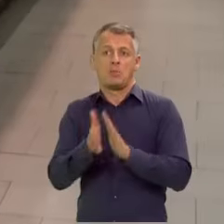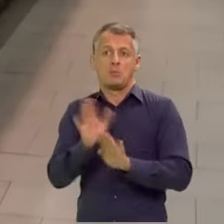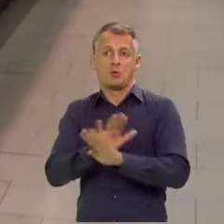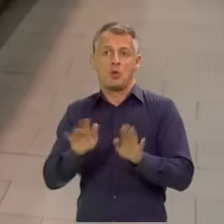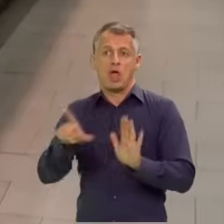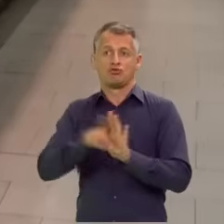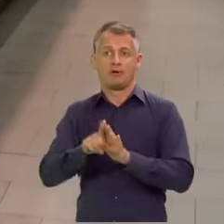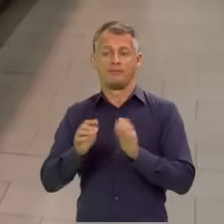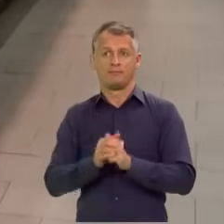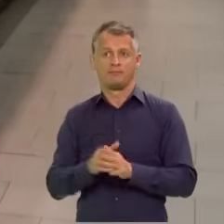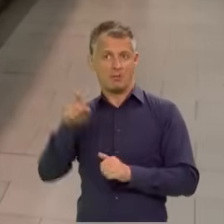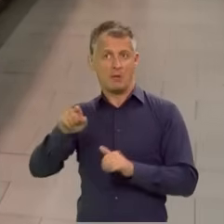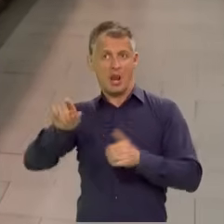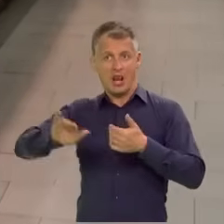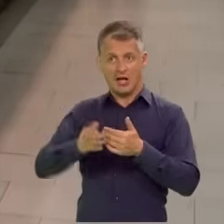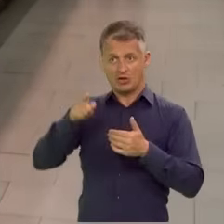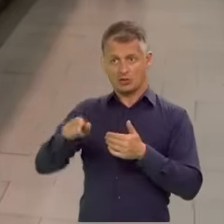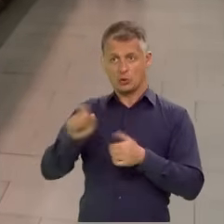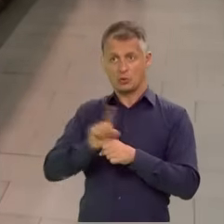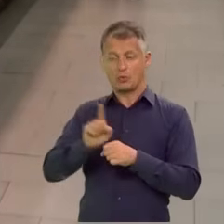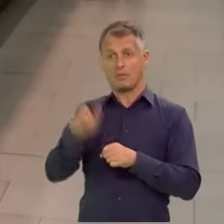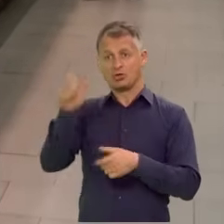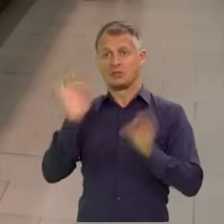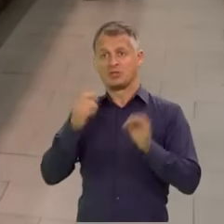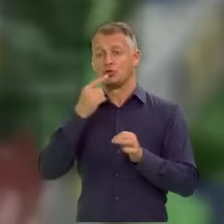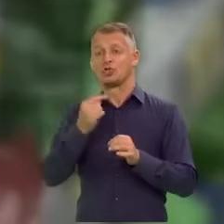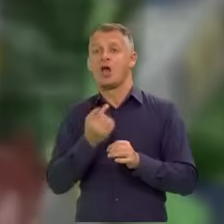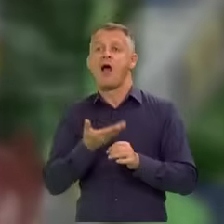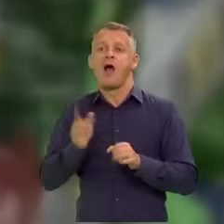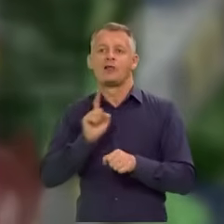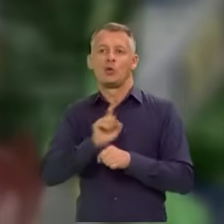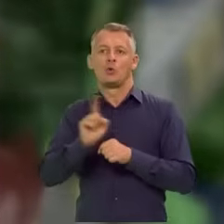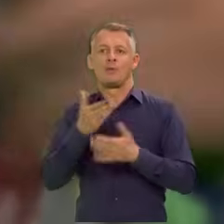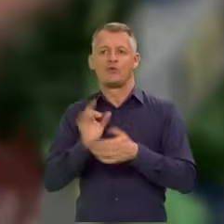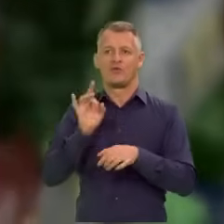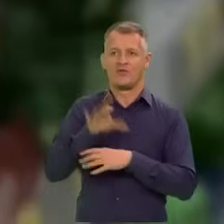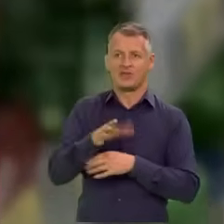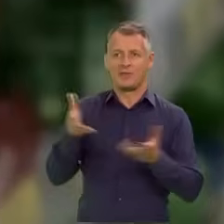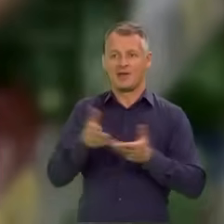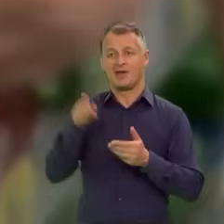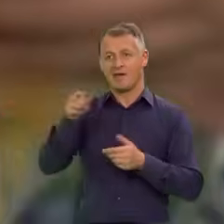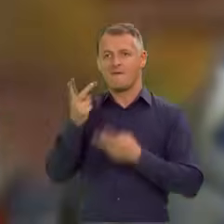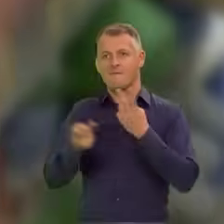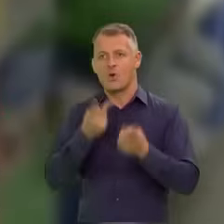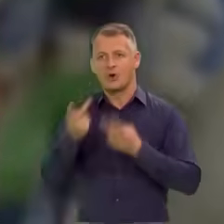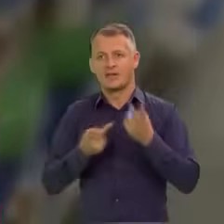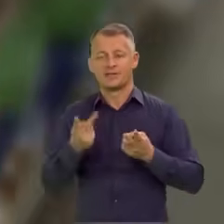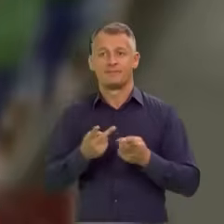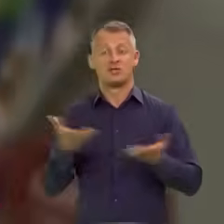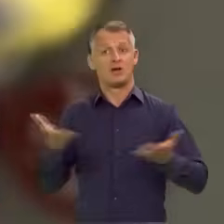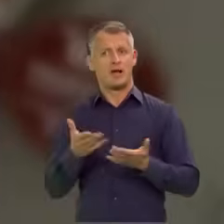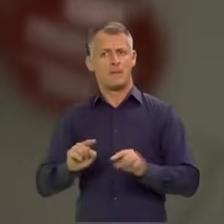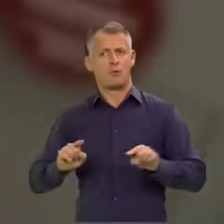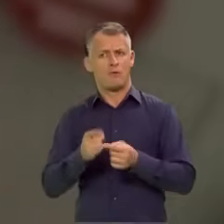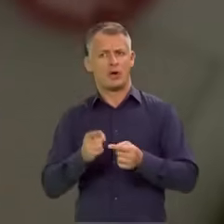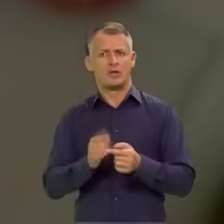Pe lângă acest fenomen, specialiștii atrag atenția și asupra altor strategii de vânzări pe care producătorii le folosesc și care afectează